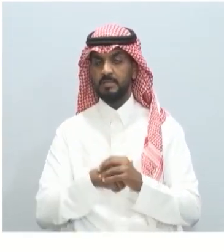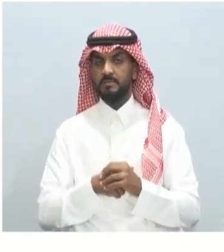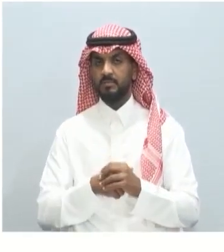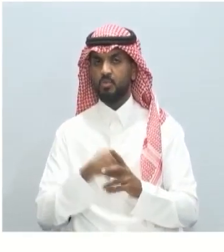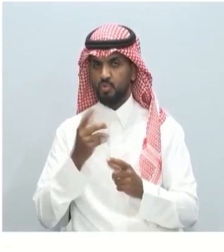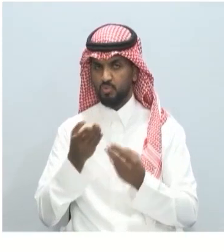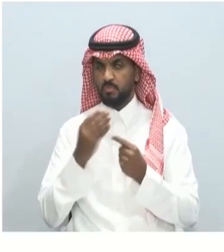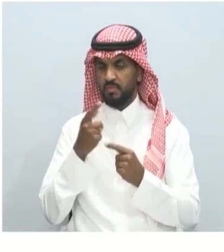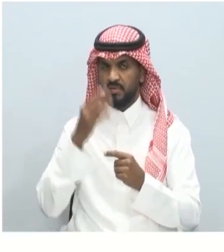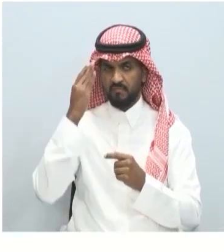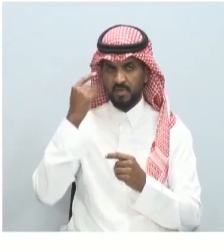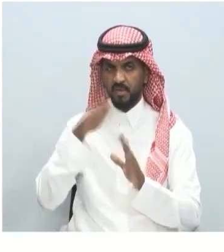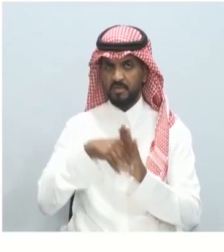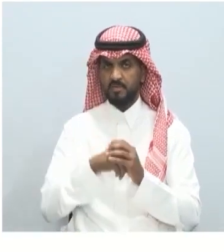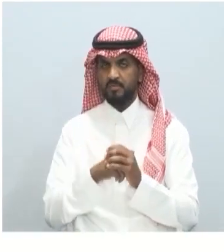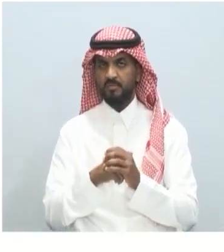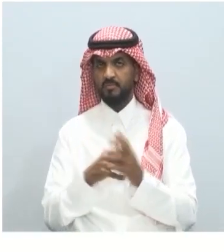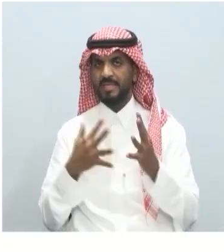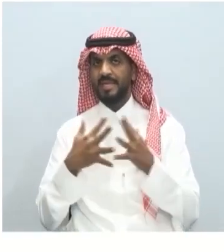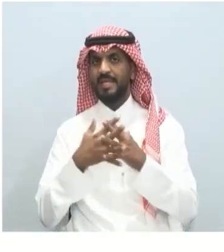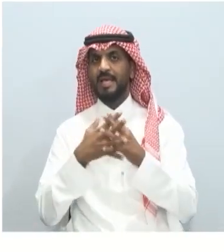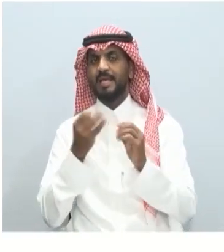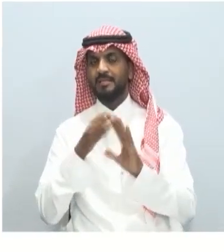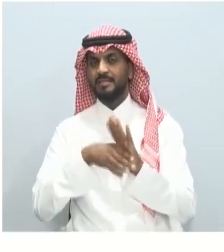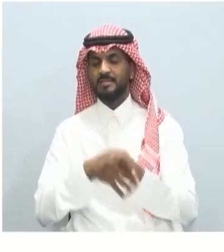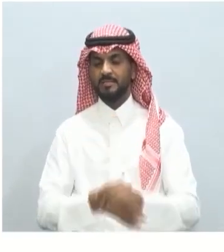الافكار التي فهمتها من خلال قراءتك